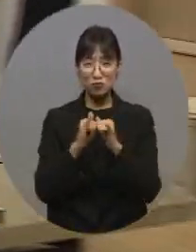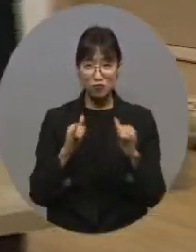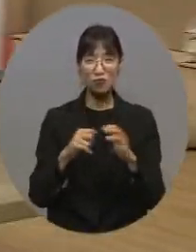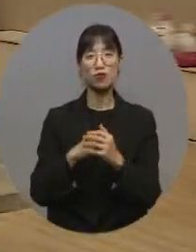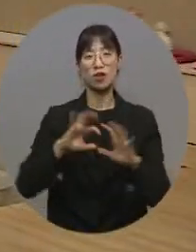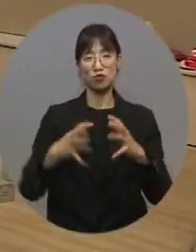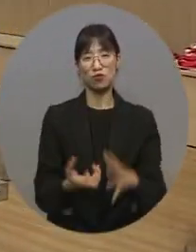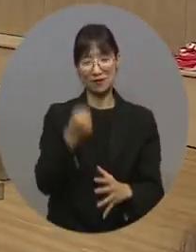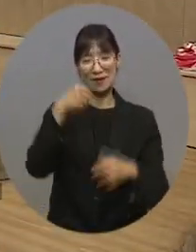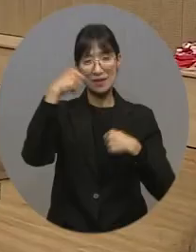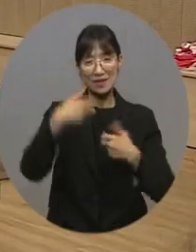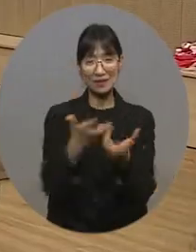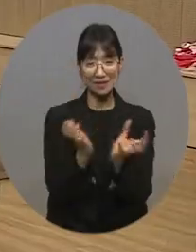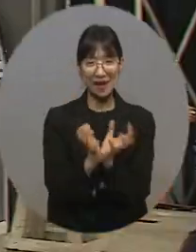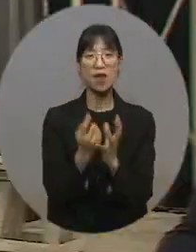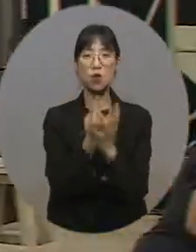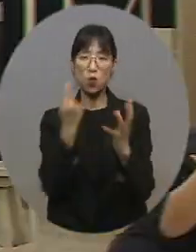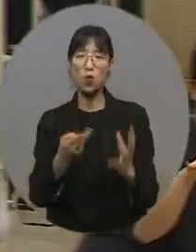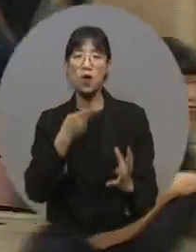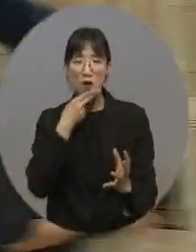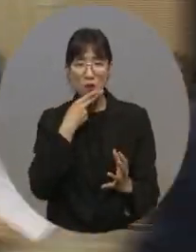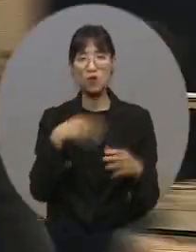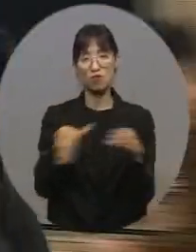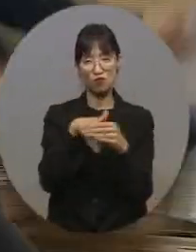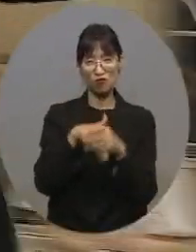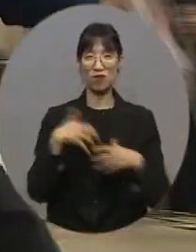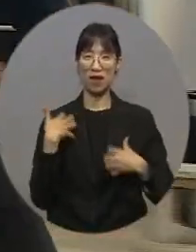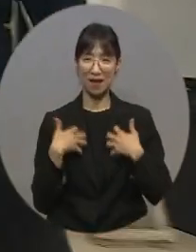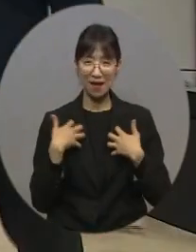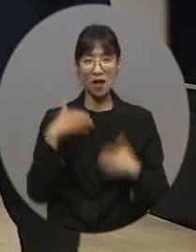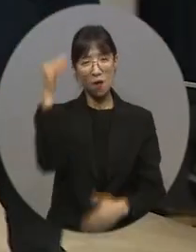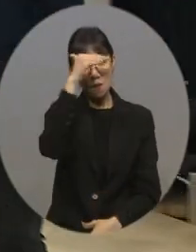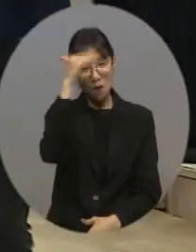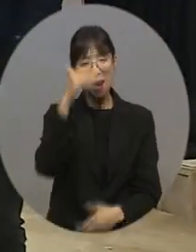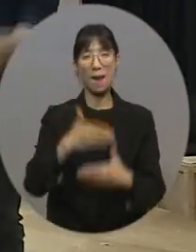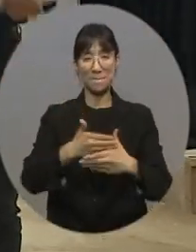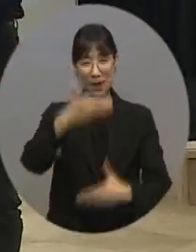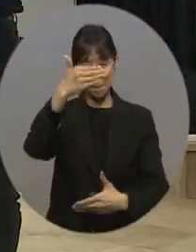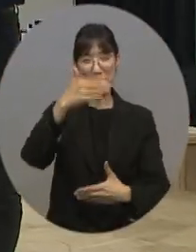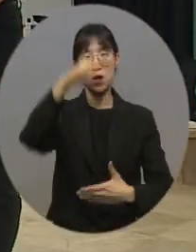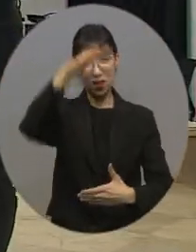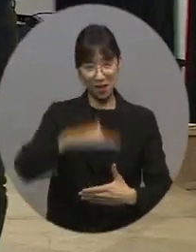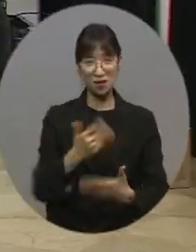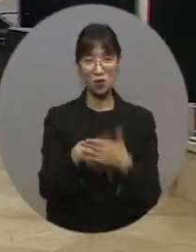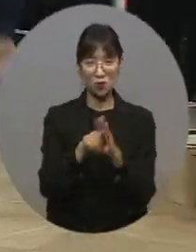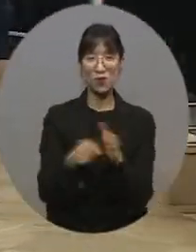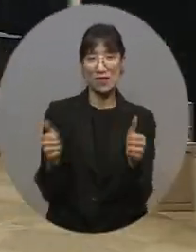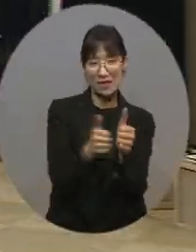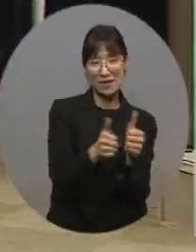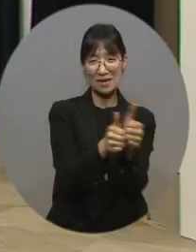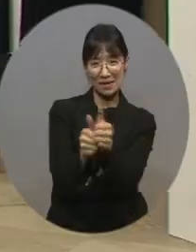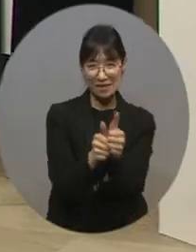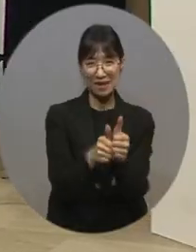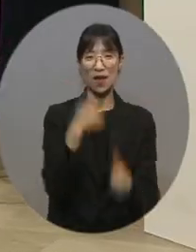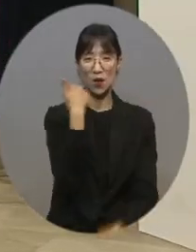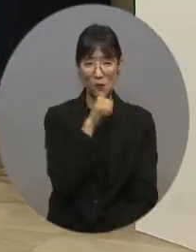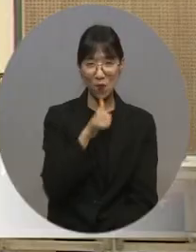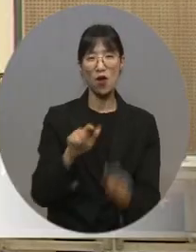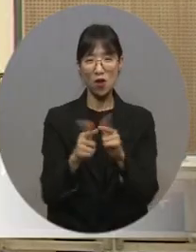없는 문화 향유의 기회 제공과 관람 장벽을 낮추고자 그림자 수어 통역과 여러 서비스를 운영하고